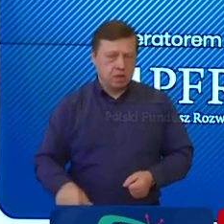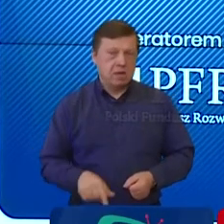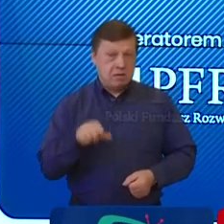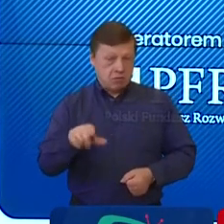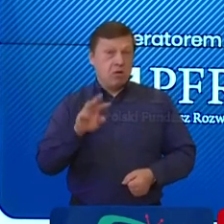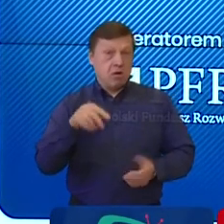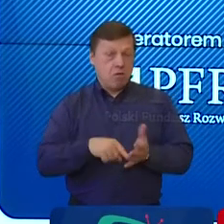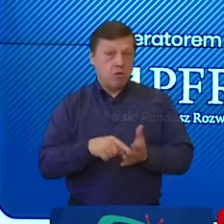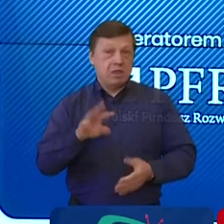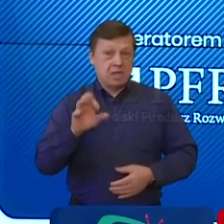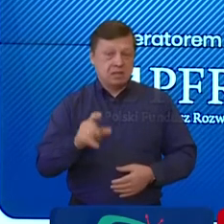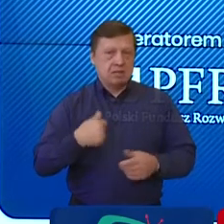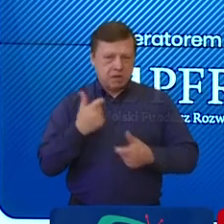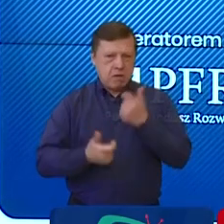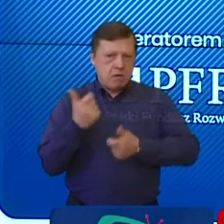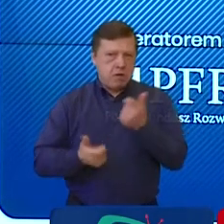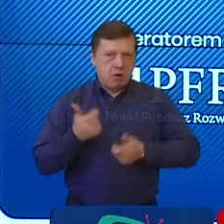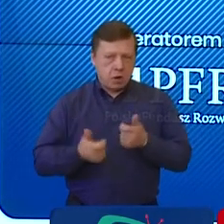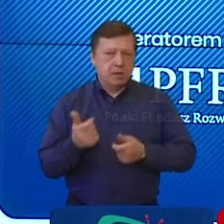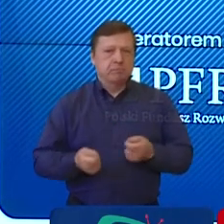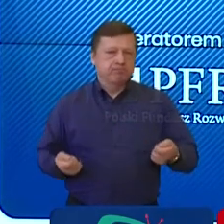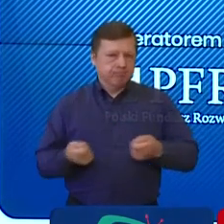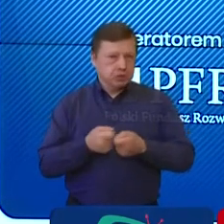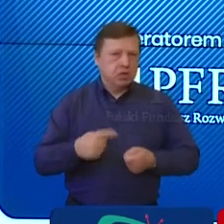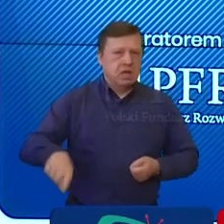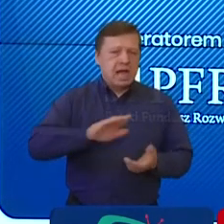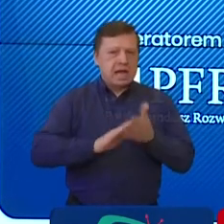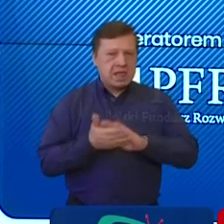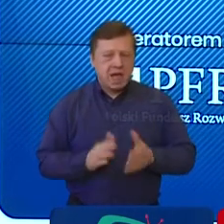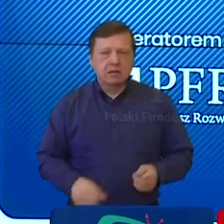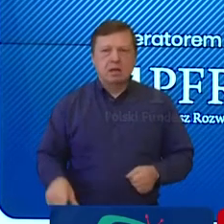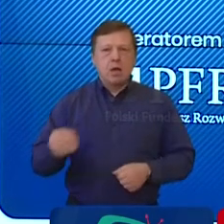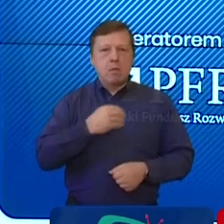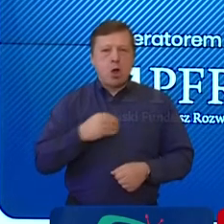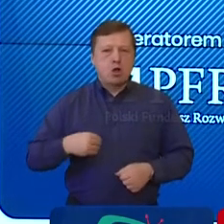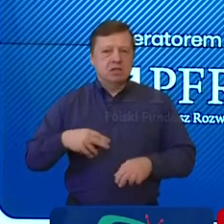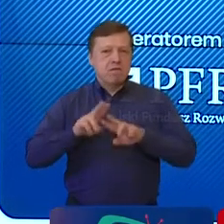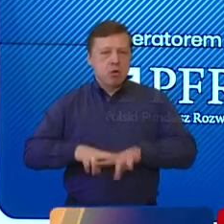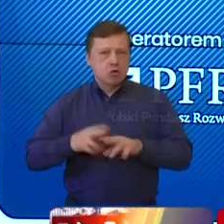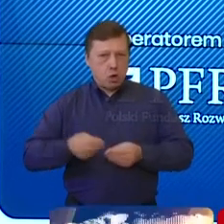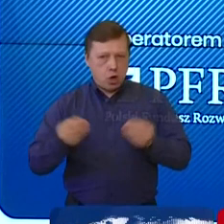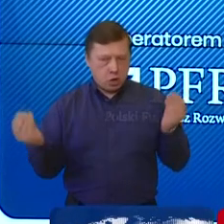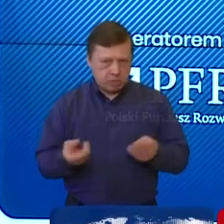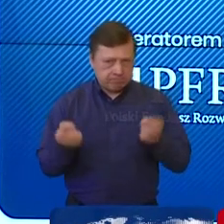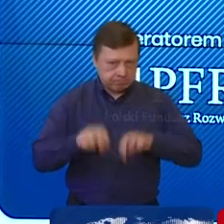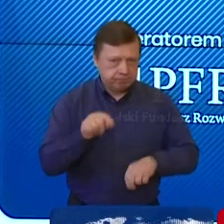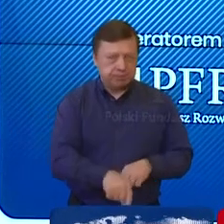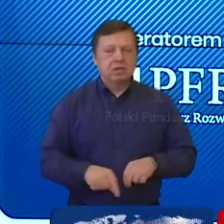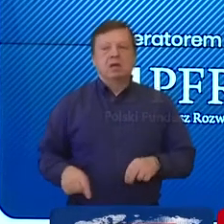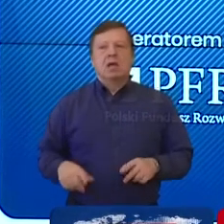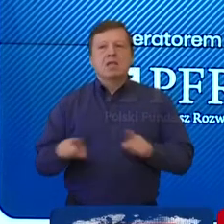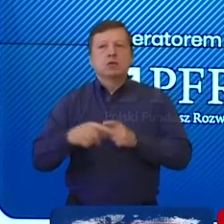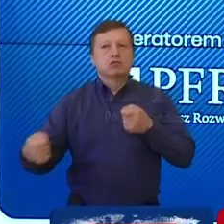którą konstruujemy we współpracy z rynkiem. Konstruuje ją Polski Fundusz Rozwoju, ale oczywiście również we